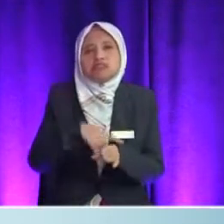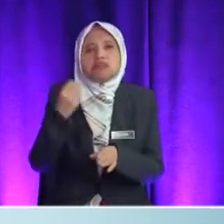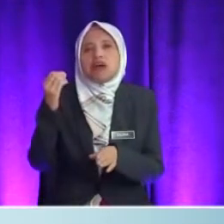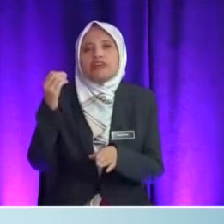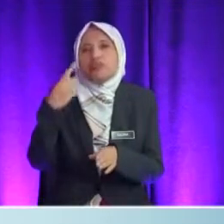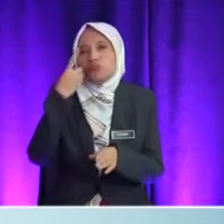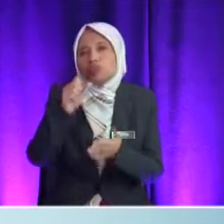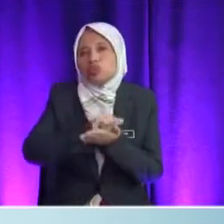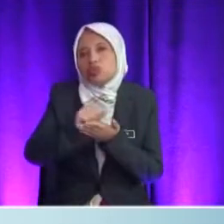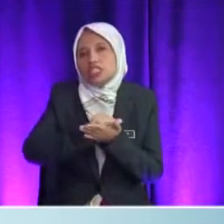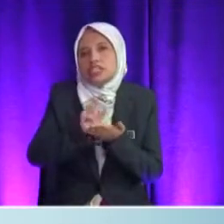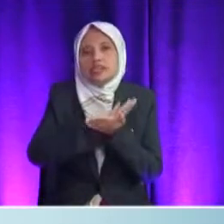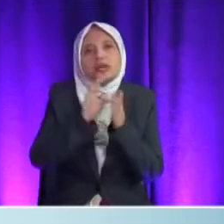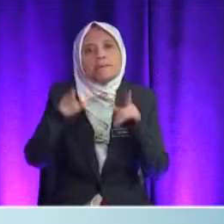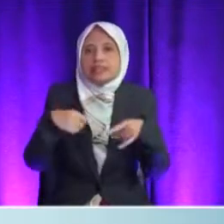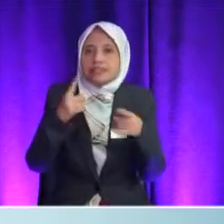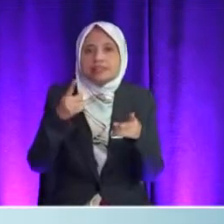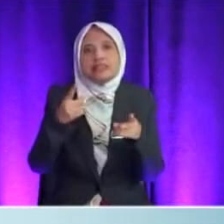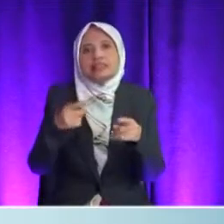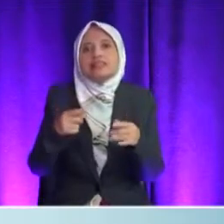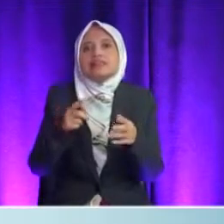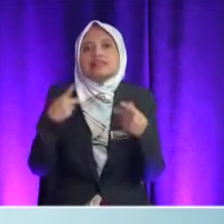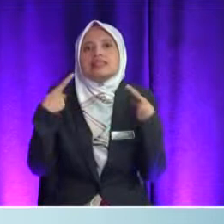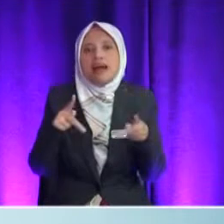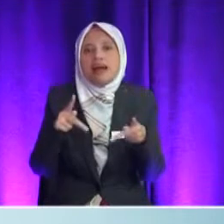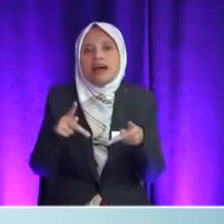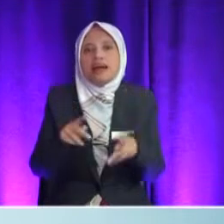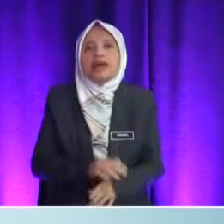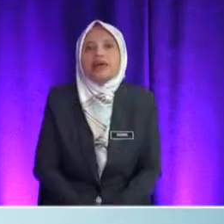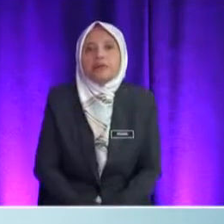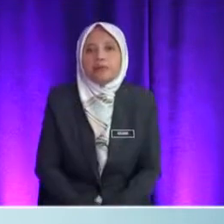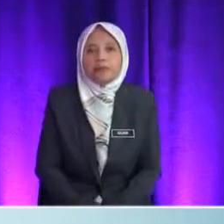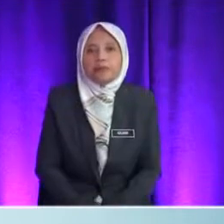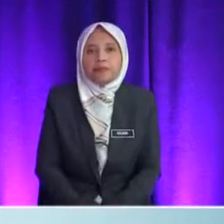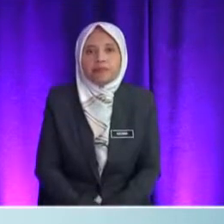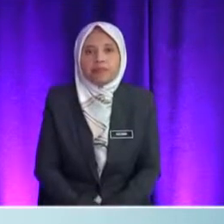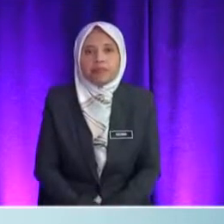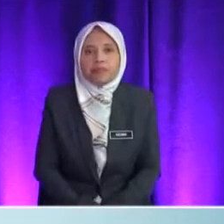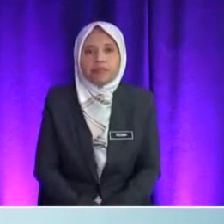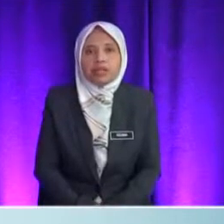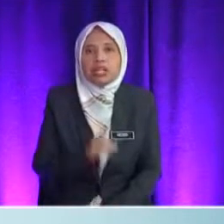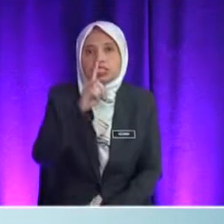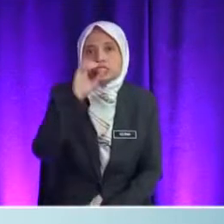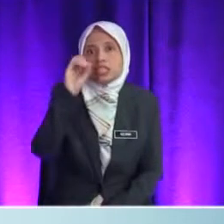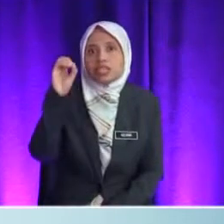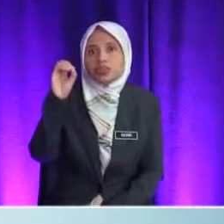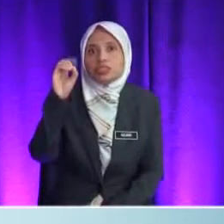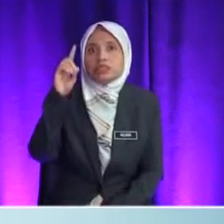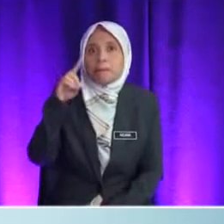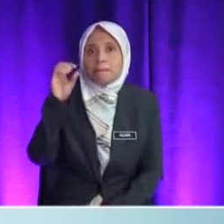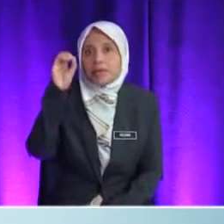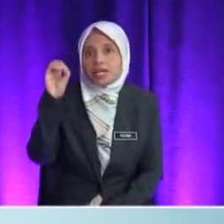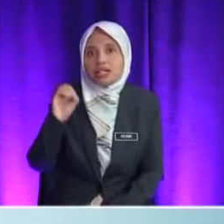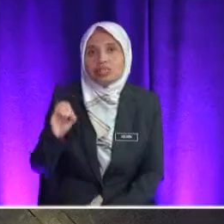cantik data ya kita itulah dia uh terbaik nih 140 Hah